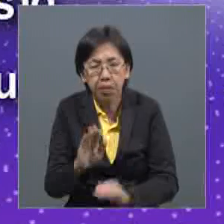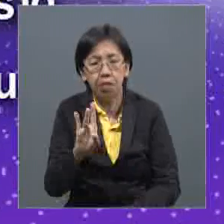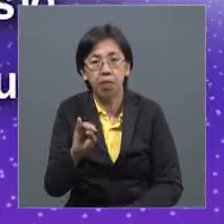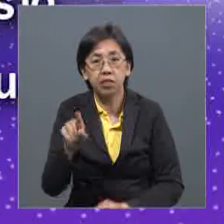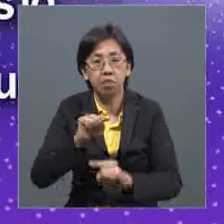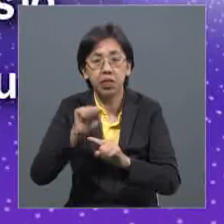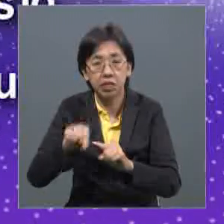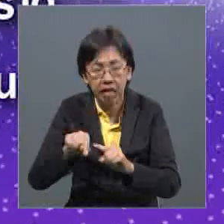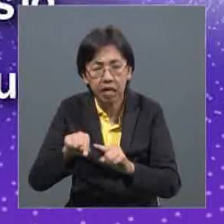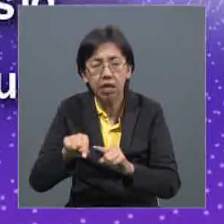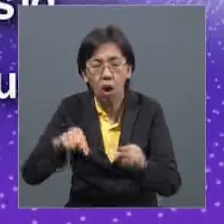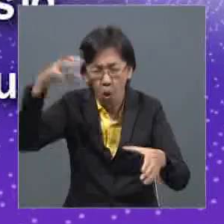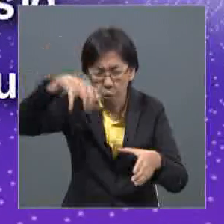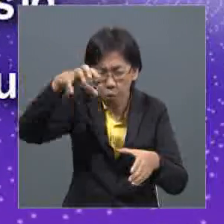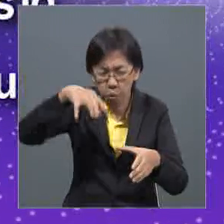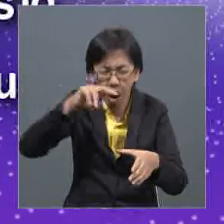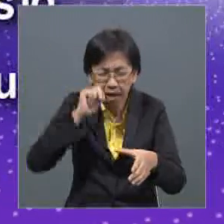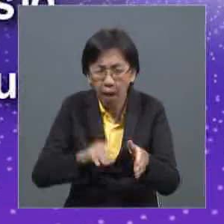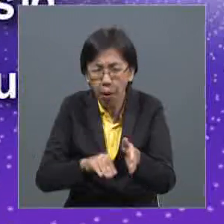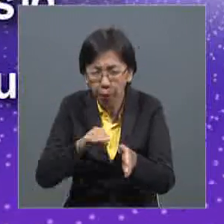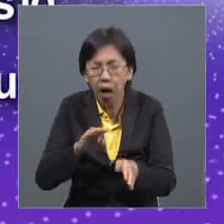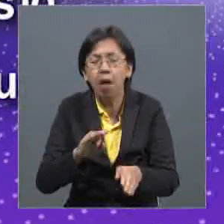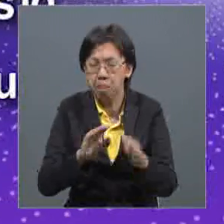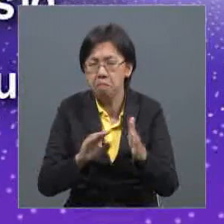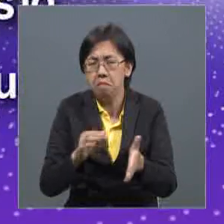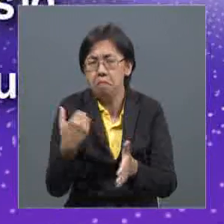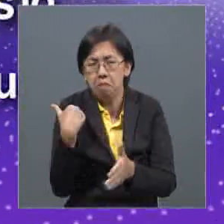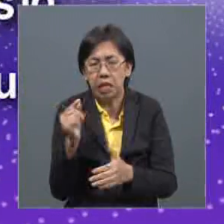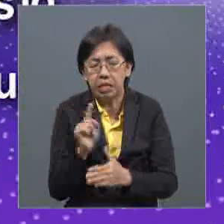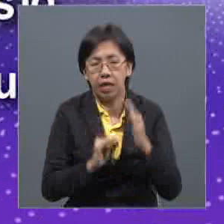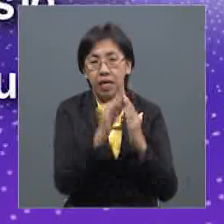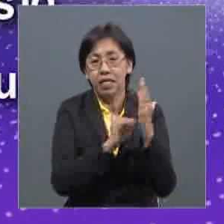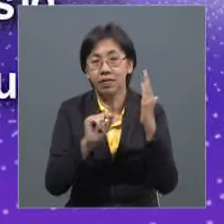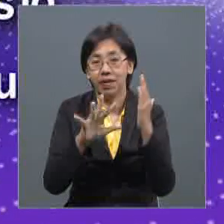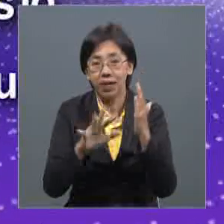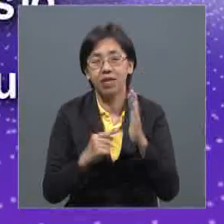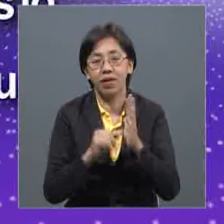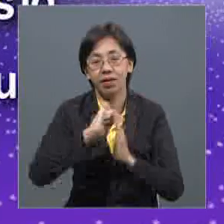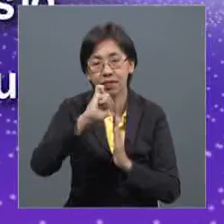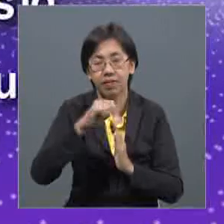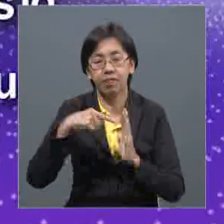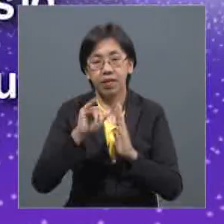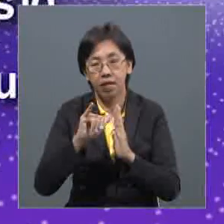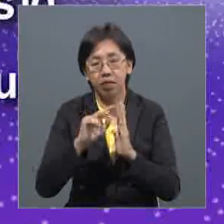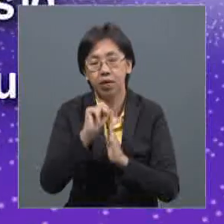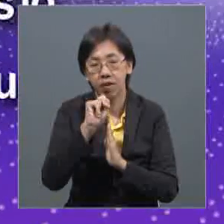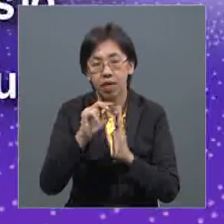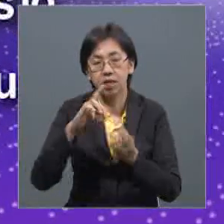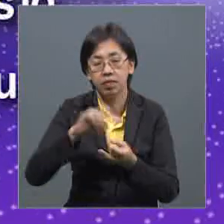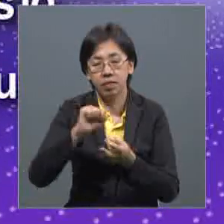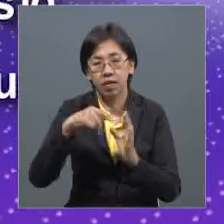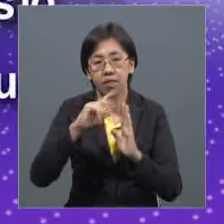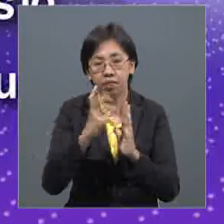คือเหลือพื้นที่ให้รองรับอีกไม่เยอะแล้วเนี่ยนะฮะมี 25จังหวัดเลยตามที่ขึ้นอยู่หน้าจอนะครับเชียงใหม่พะเยาน่านสุโขทัยพิษณูโลก